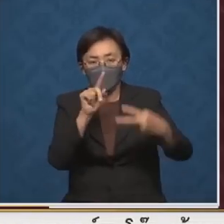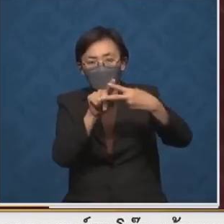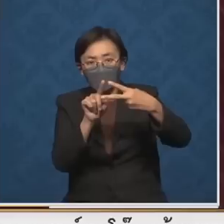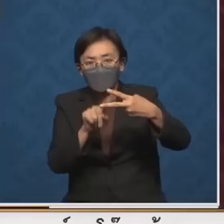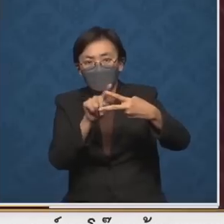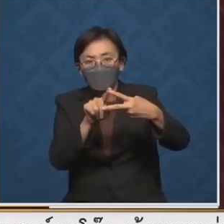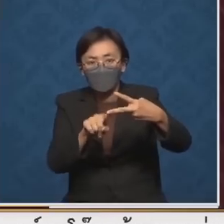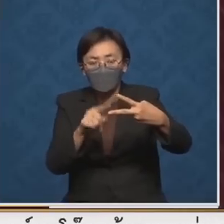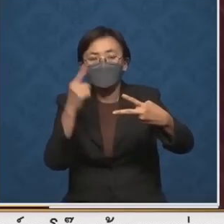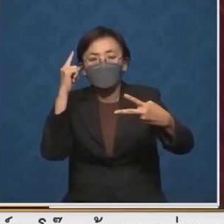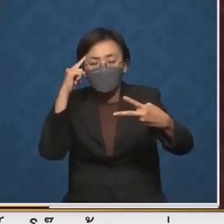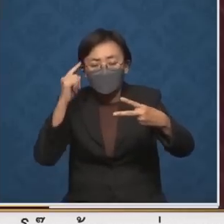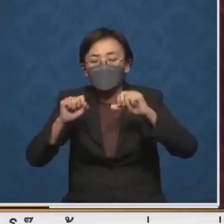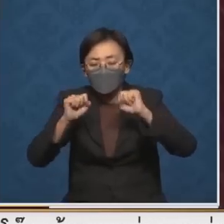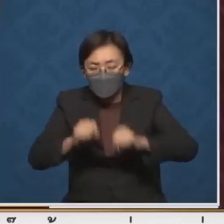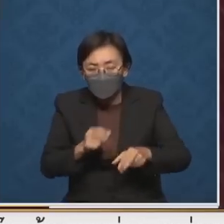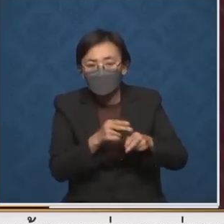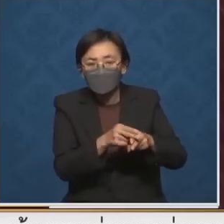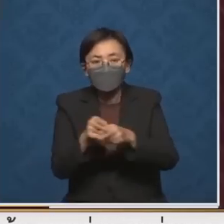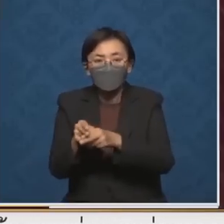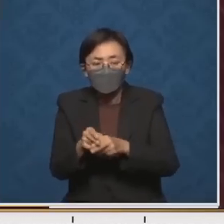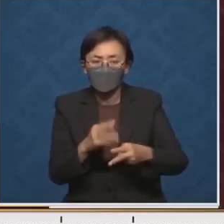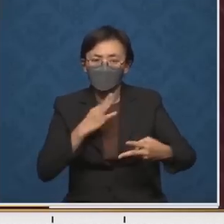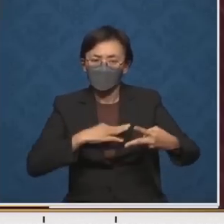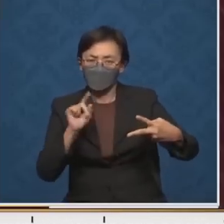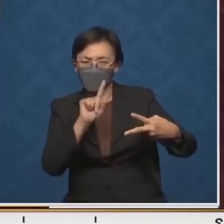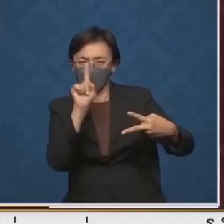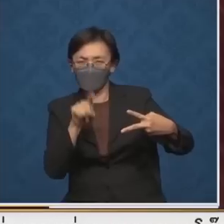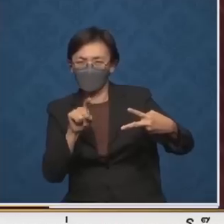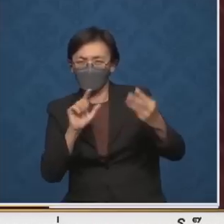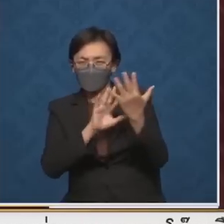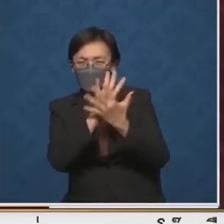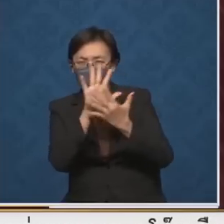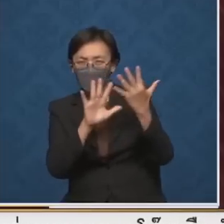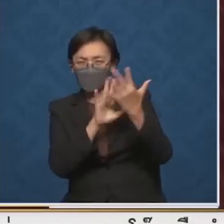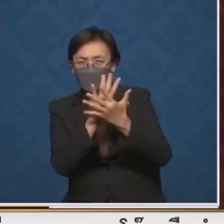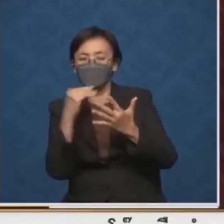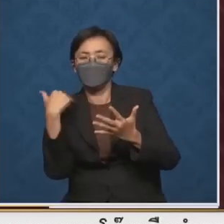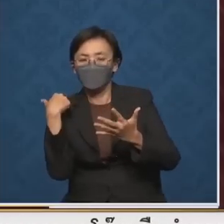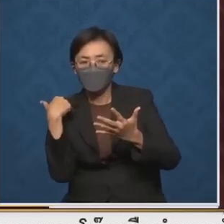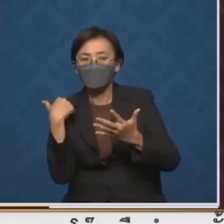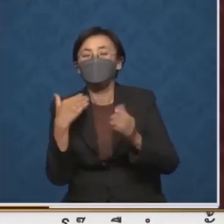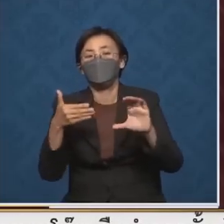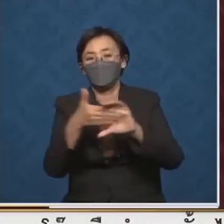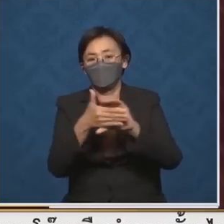แล้วตัดสินใจเองว่าเรื่องนี้ชอบมาพักกอนหอเปลาท่ไปดแผ่นตอไปครับ